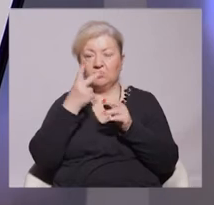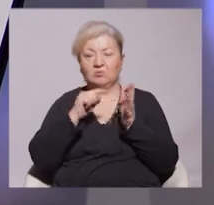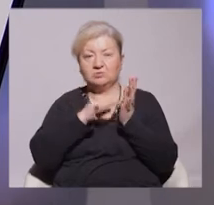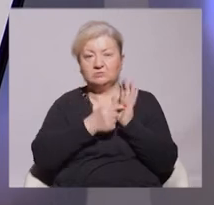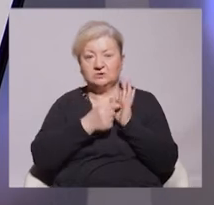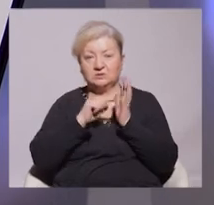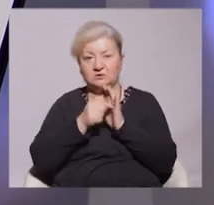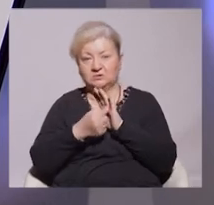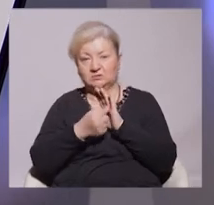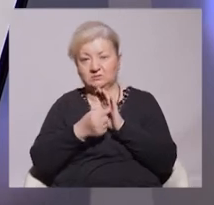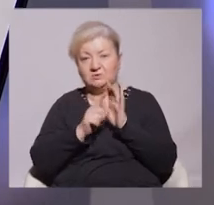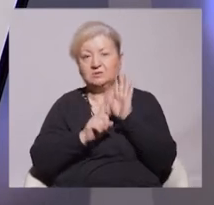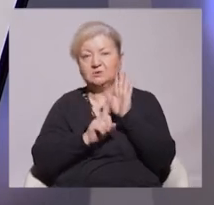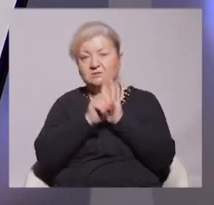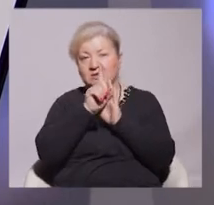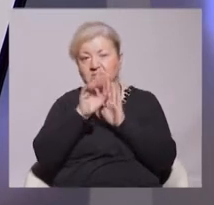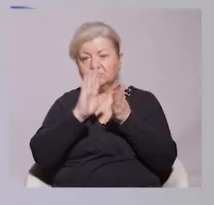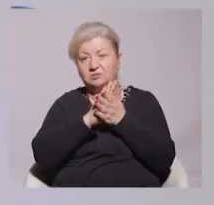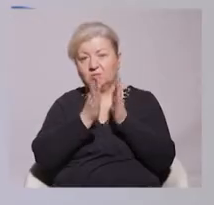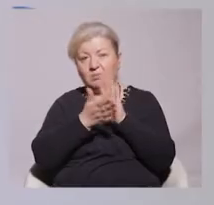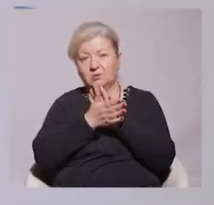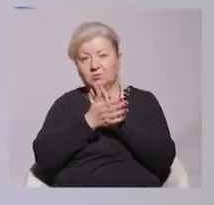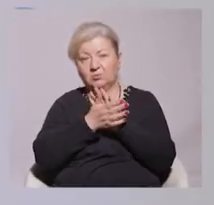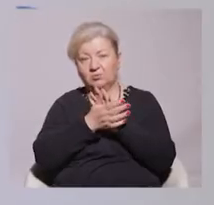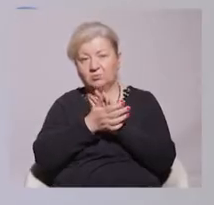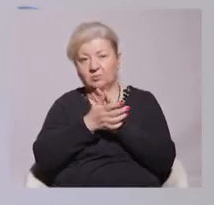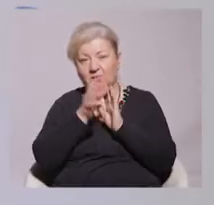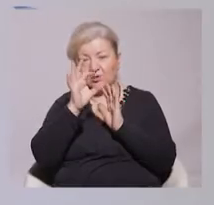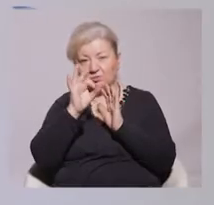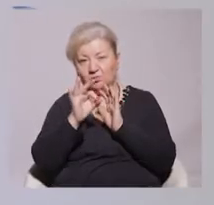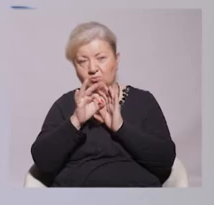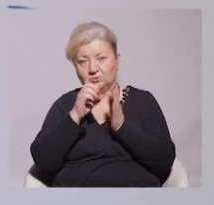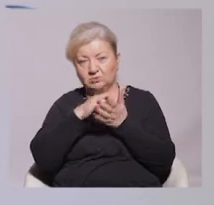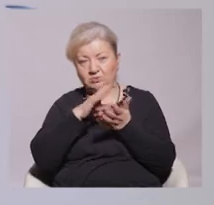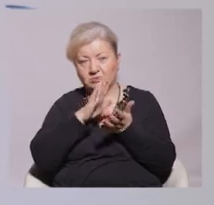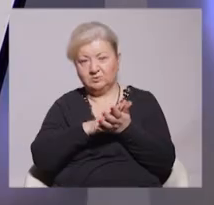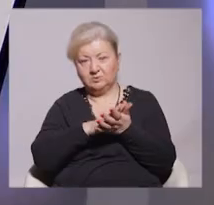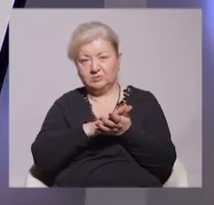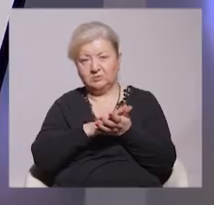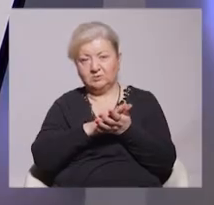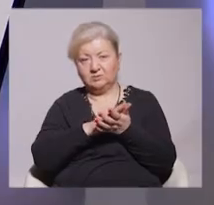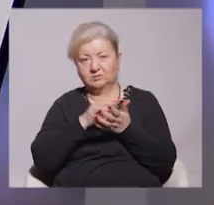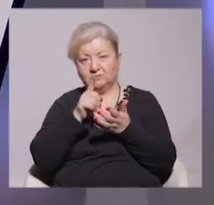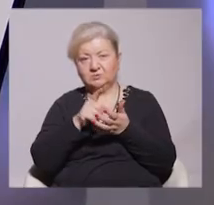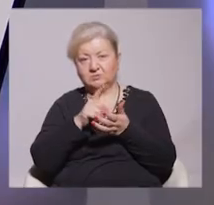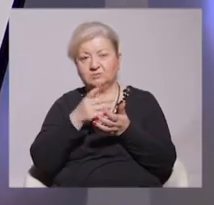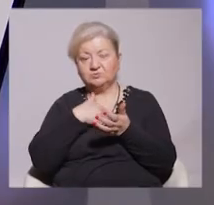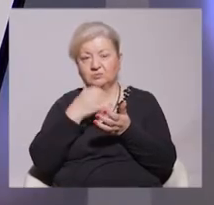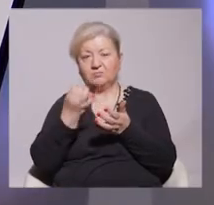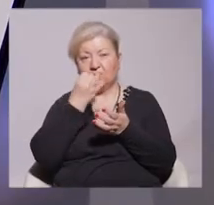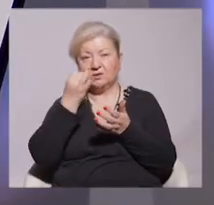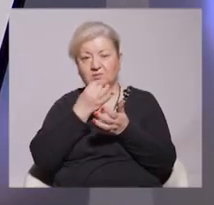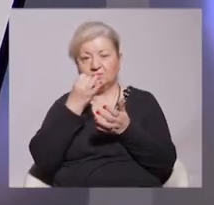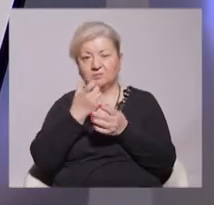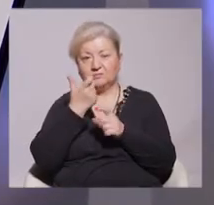წერტილს. საწყისი მდგომარეობა, აი ეს 0 თავნიშნა. და ეხლა ჩვენ გვაინტერესებს